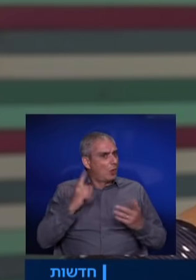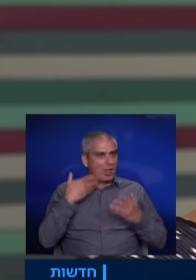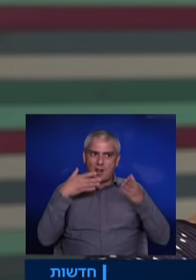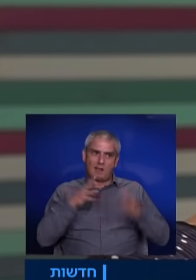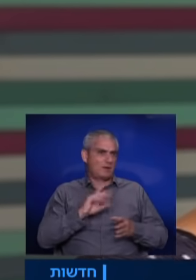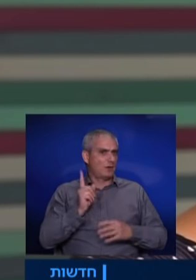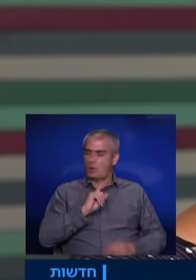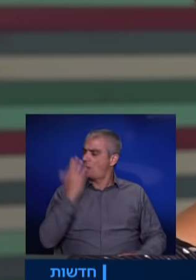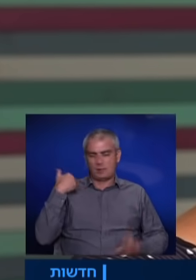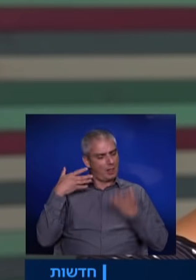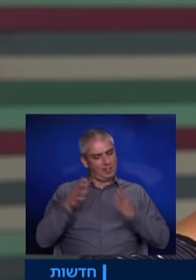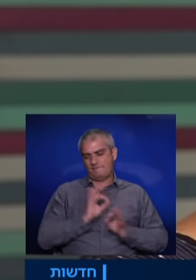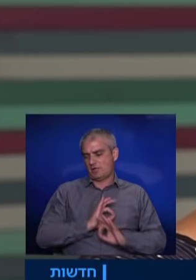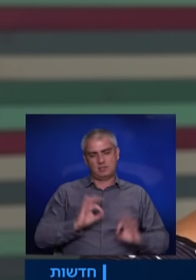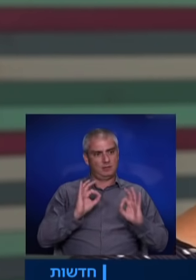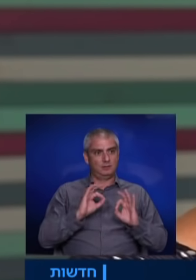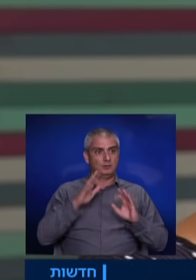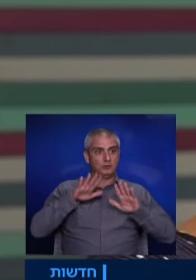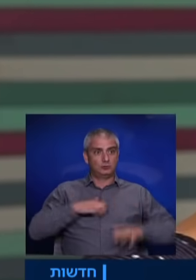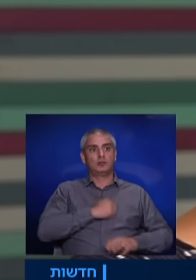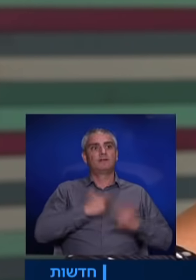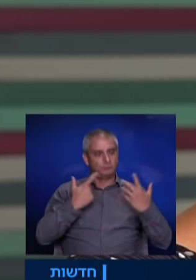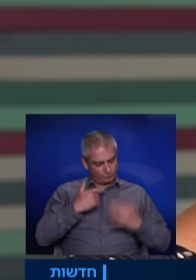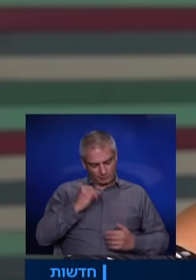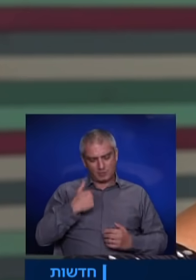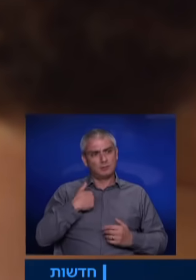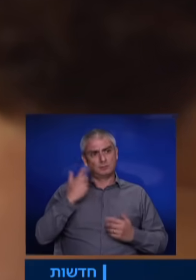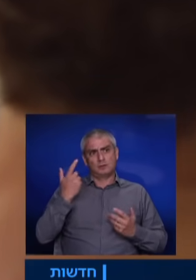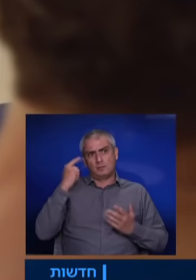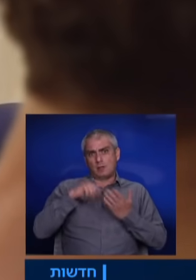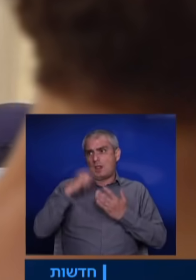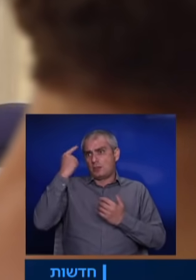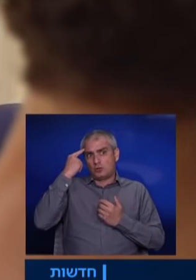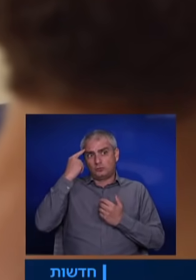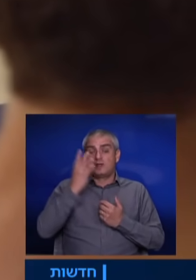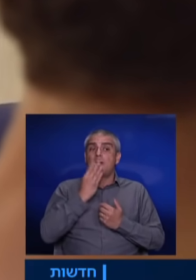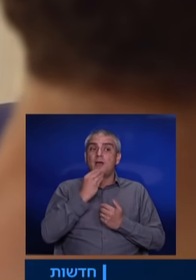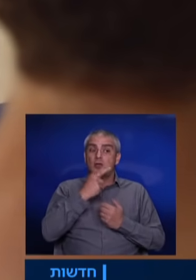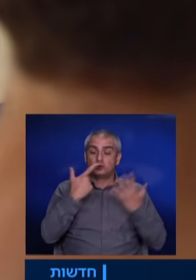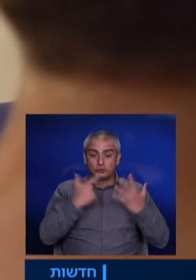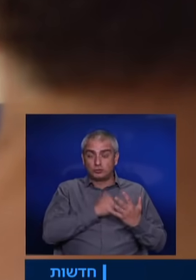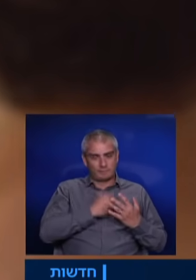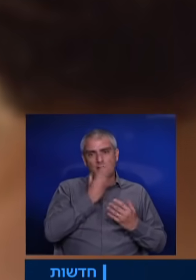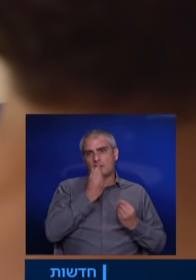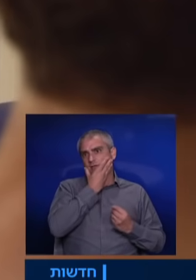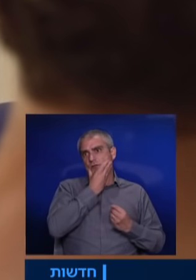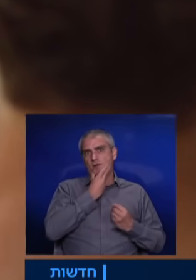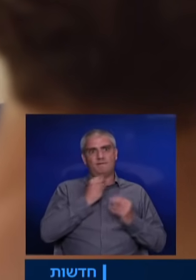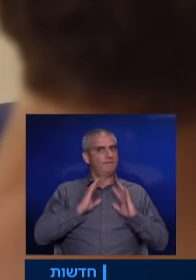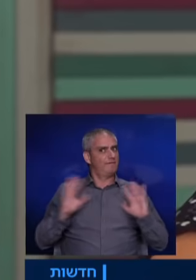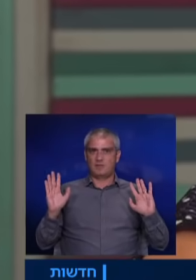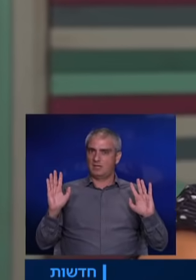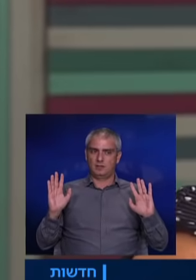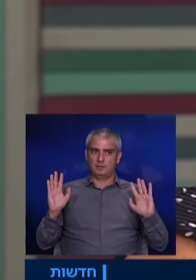אני מבין. לא הייתה לוויה. ישבתם 7? ישבנו 7, כי אני חושבת שביהדות השבעה הוא דבר, זה דבר